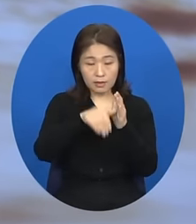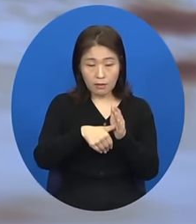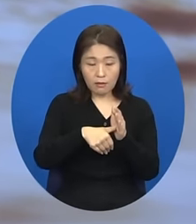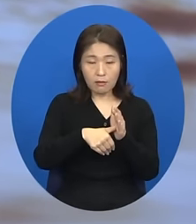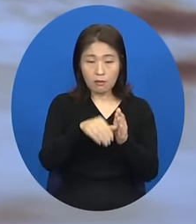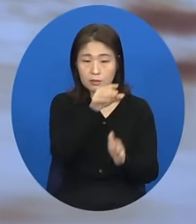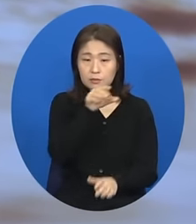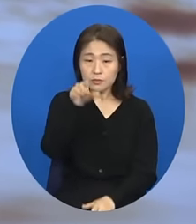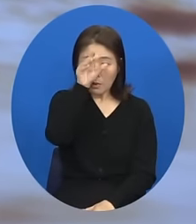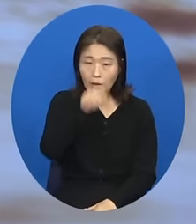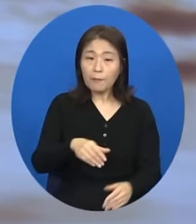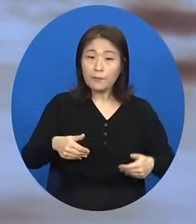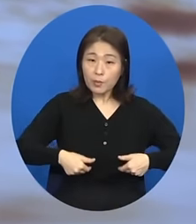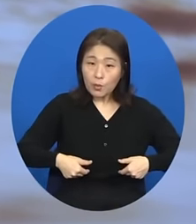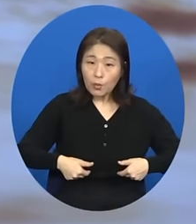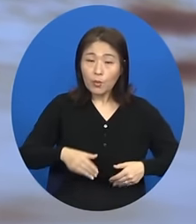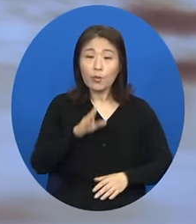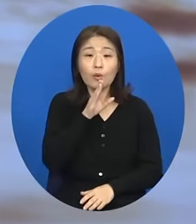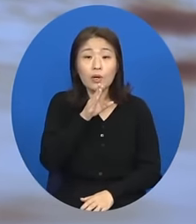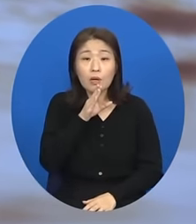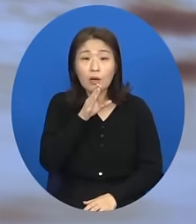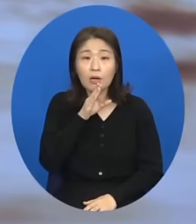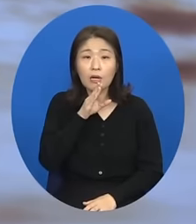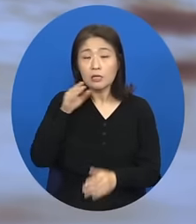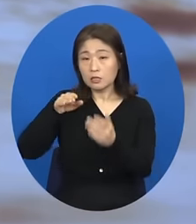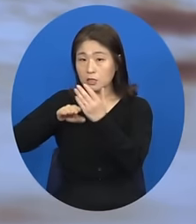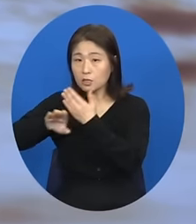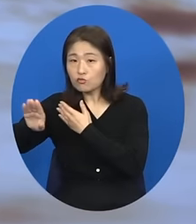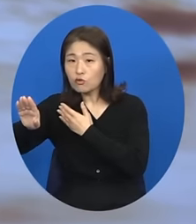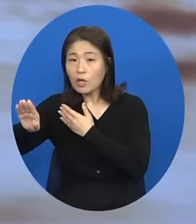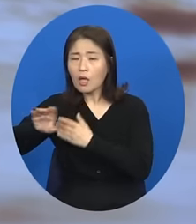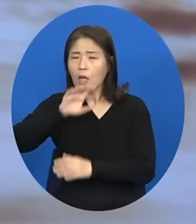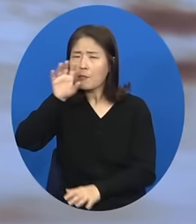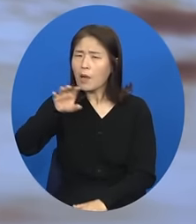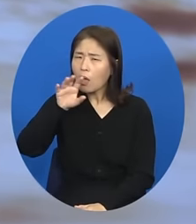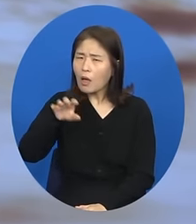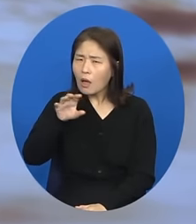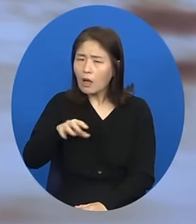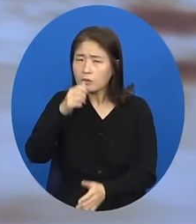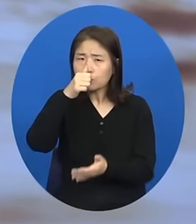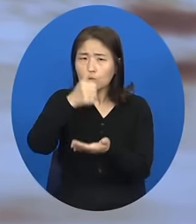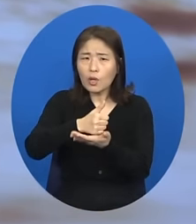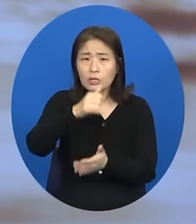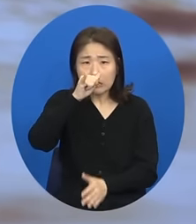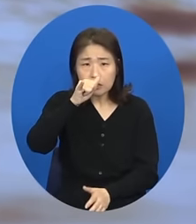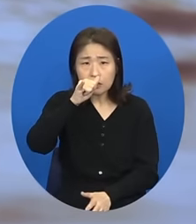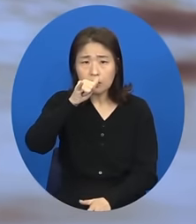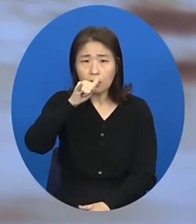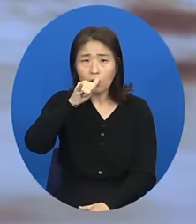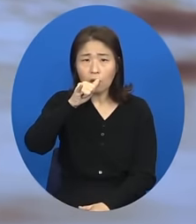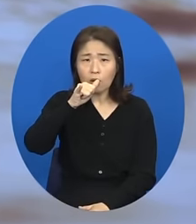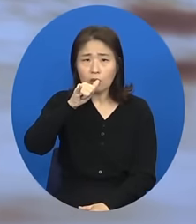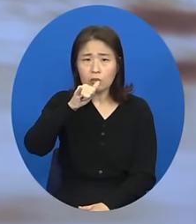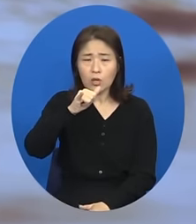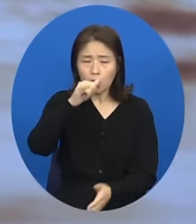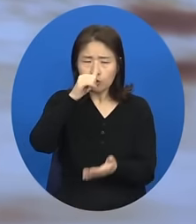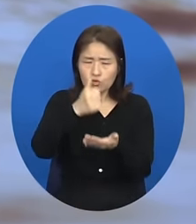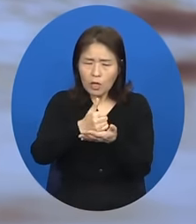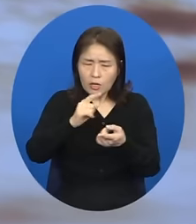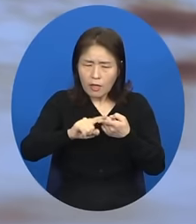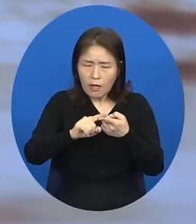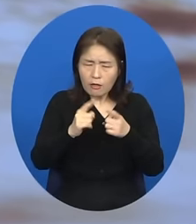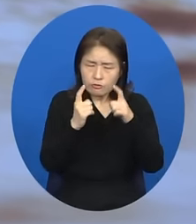필요했어요. 그러나 우리의 그 이후의 삶은 반복적인 죄가 있고요, 죄의 유혹이 우리 마음가운데